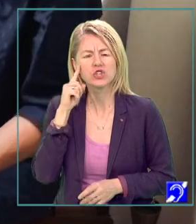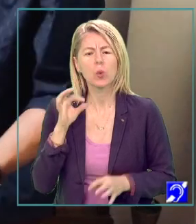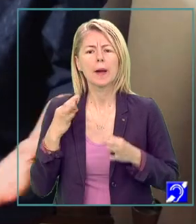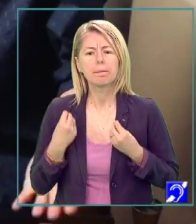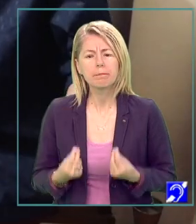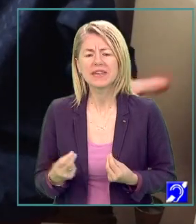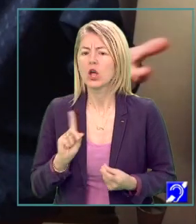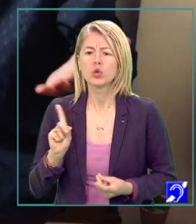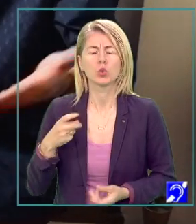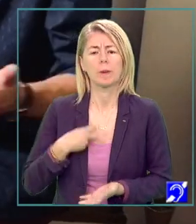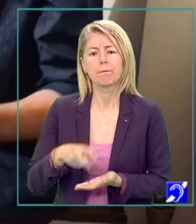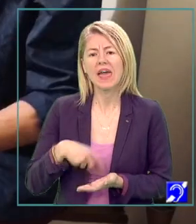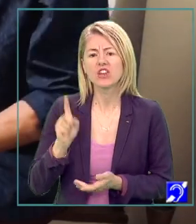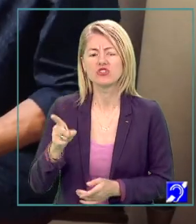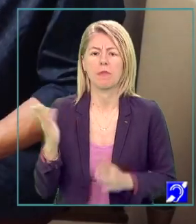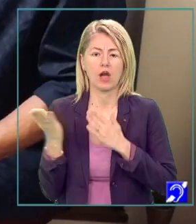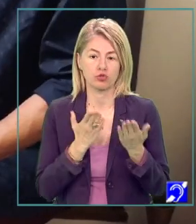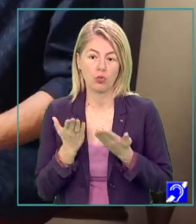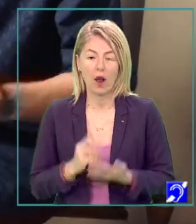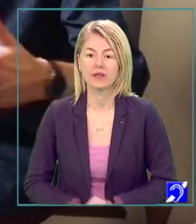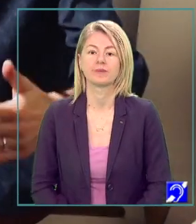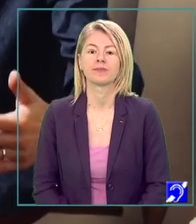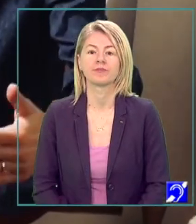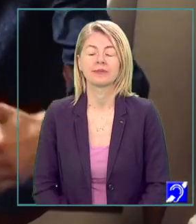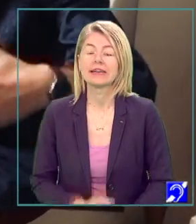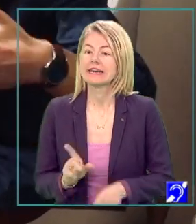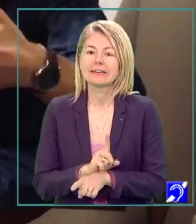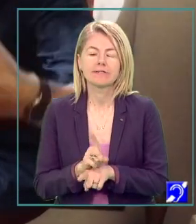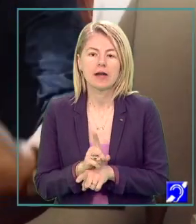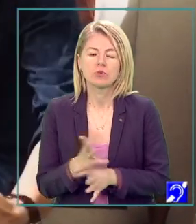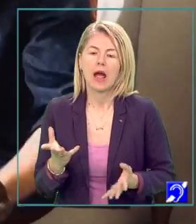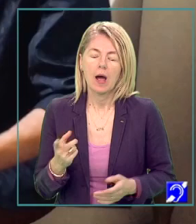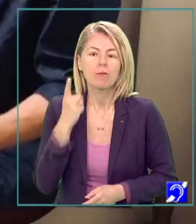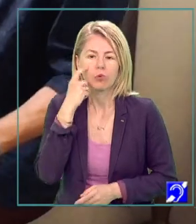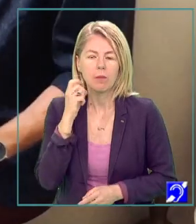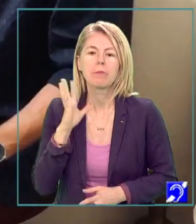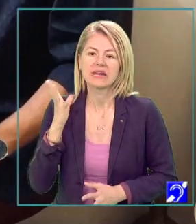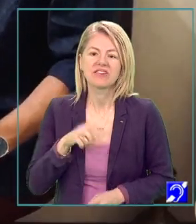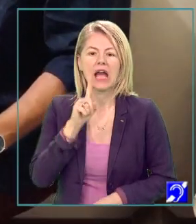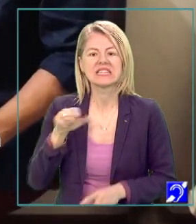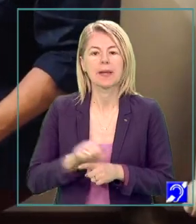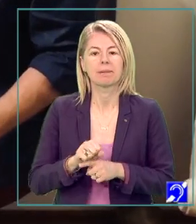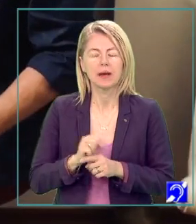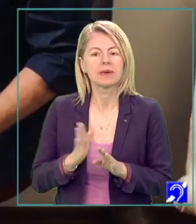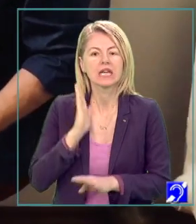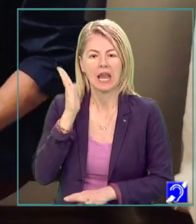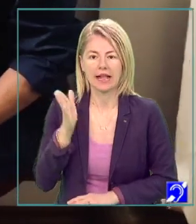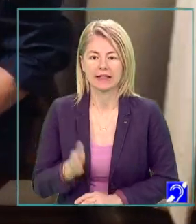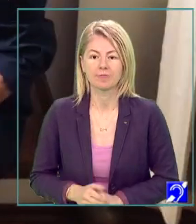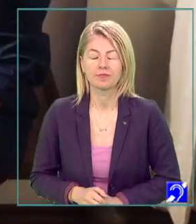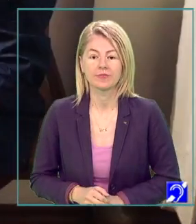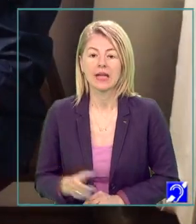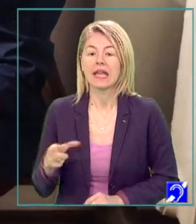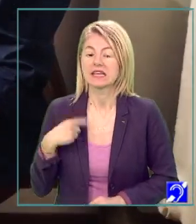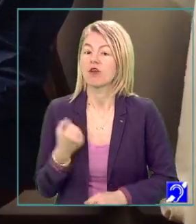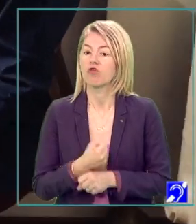bine, nu mergeți la școală. Cât va ține probabil încă niște săptămâni bune de aici înainte. Este